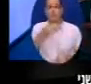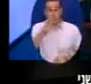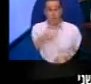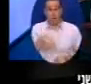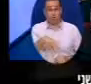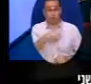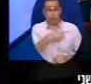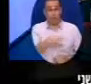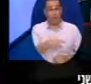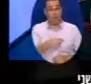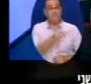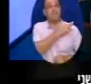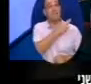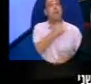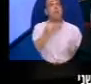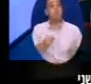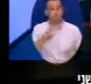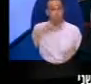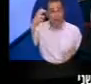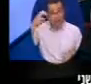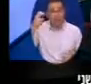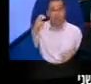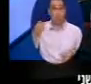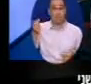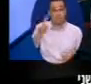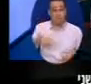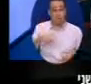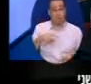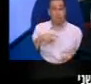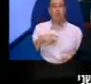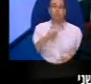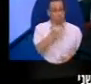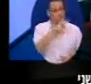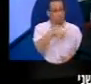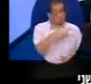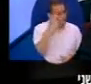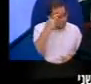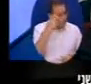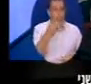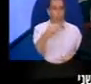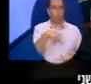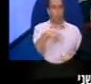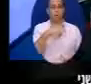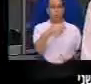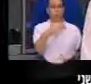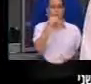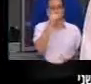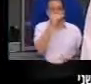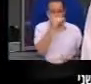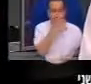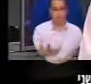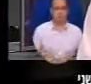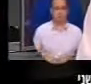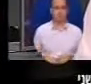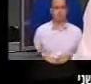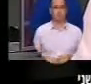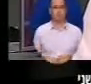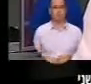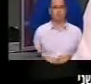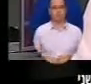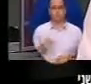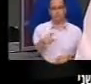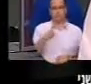יש דרוזים, בהחלט כן. אוקיי, אז תמשיכי עם הקורס. אז אמרתי 6 מפגשים, כל מפגש 3 שעות. במפגשים